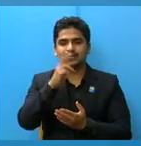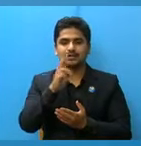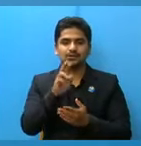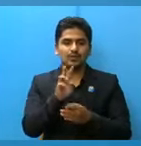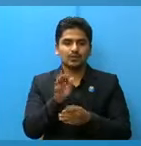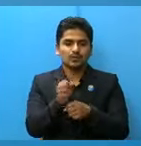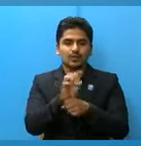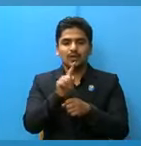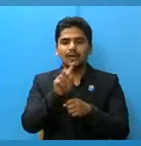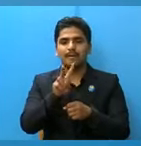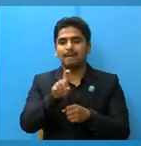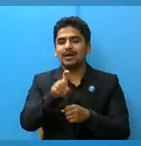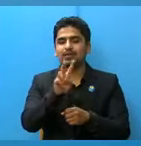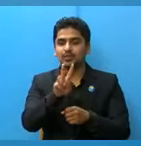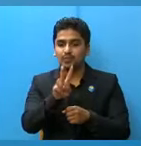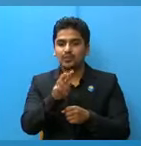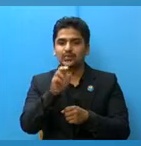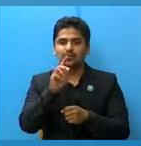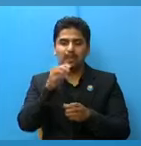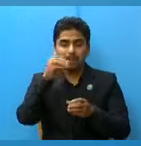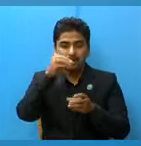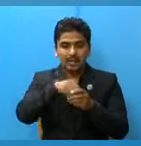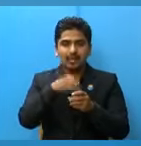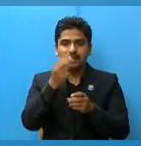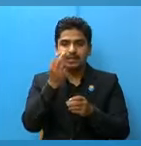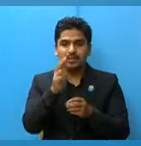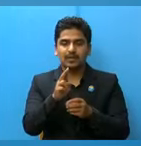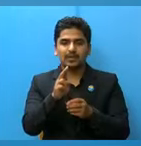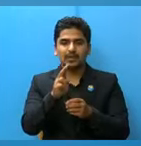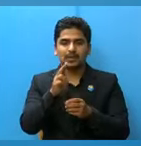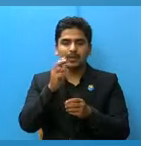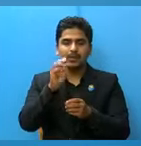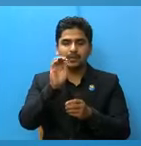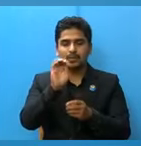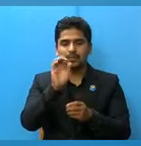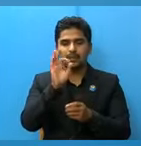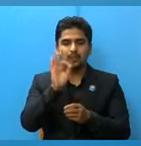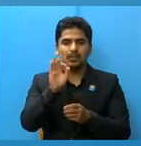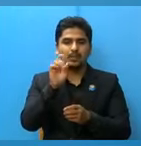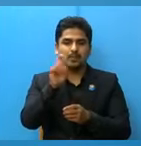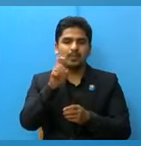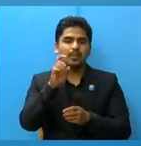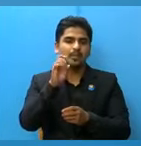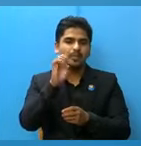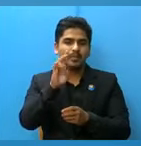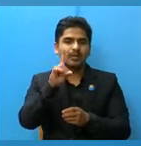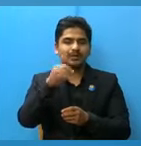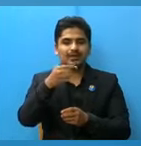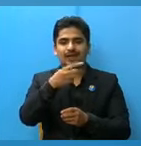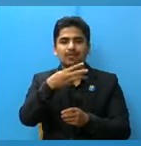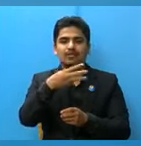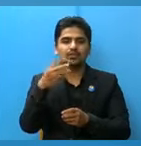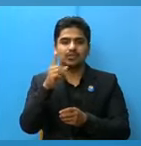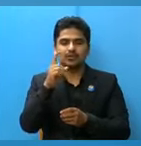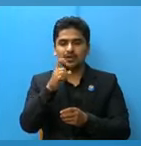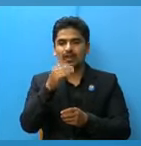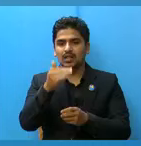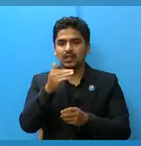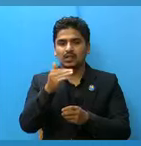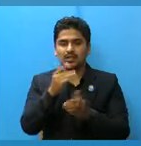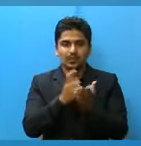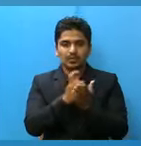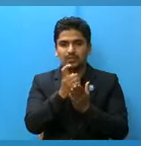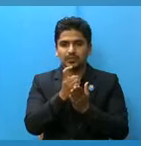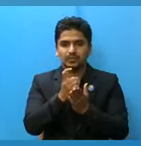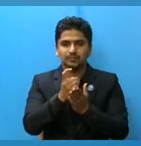को यो भीत्रपटी रहे को यो बंसानुगत तत्व अथबा यो नुक्लिक एसीड को यह वड़ा सानु